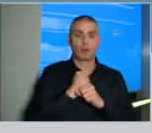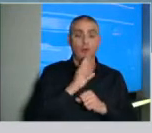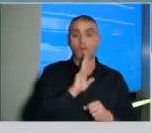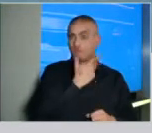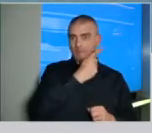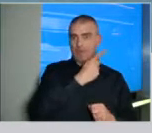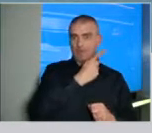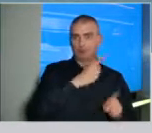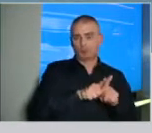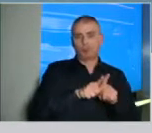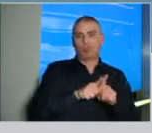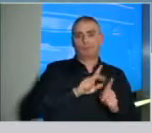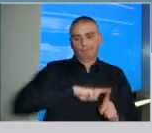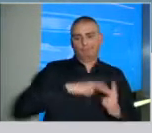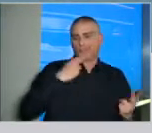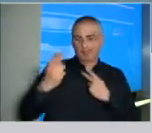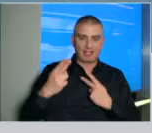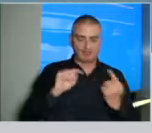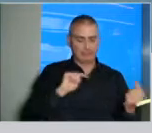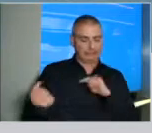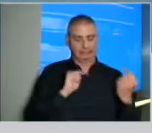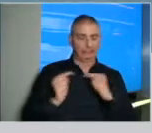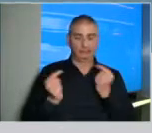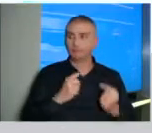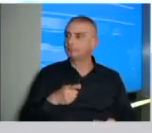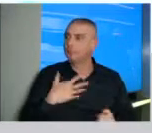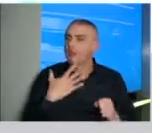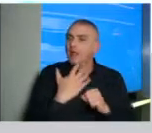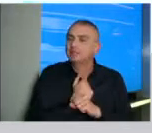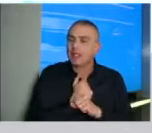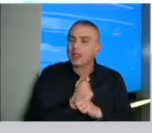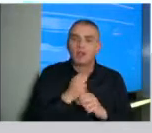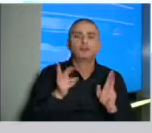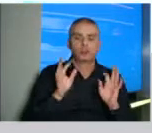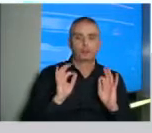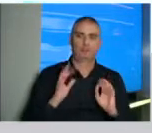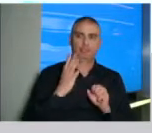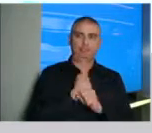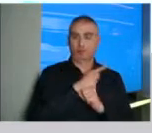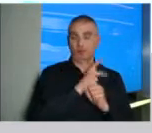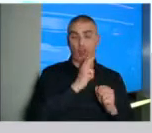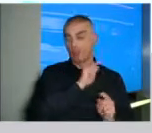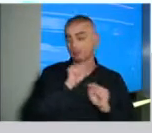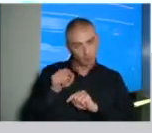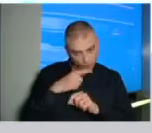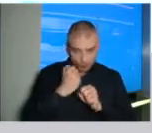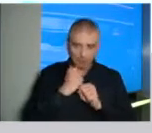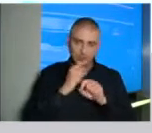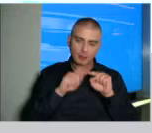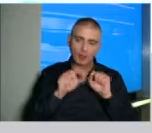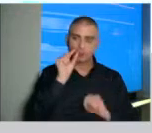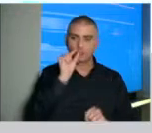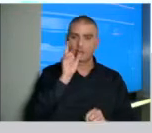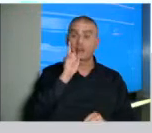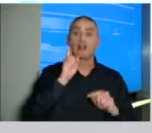גנץ, אפשר להגיד לקרב בוץ הזה. ההצלחה לכאורה זה שהם באמת הצליחו לגרור את גנץ, וגנץ עשה פה טעות קטנה,